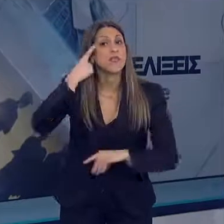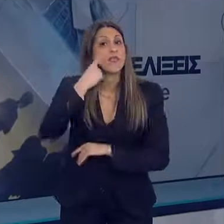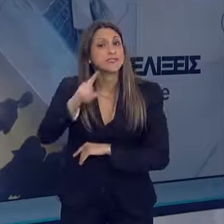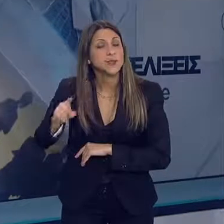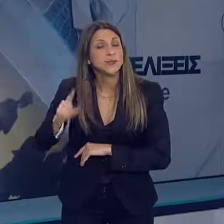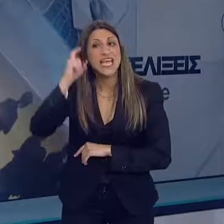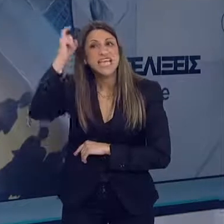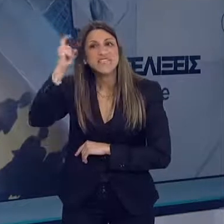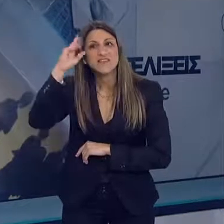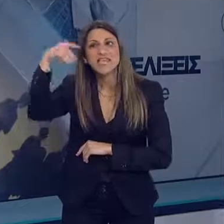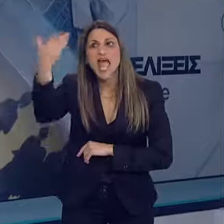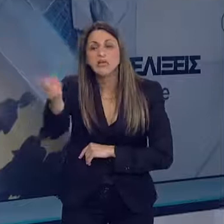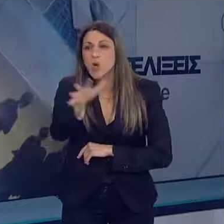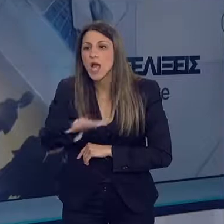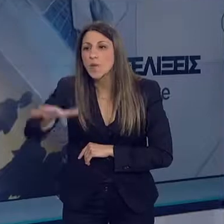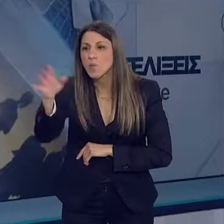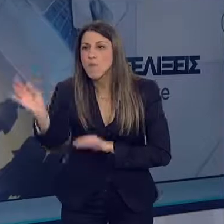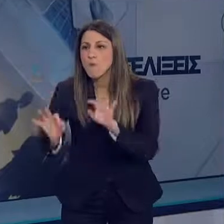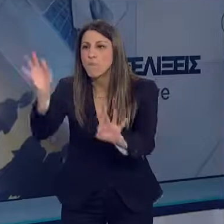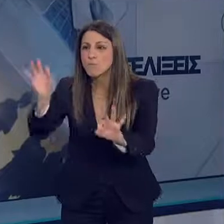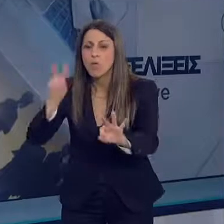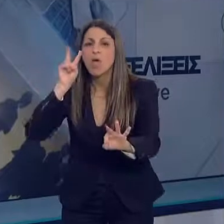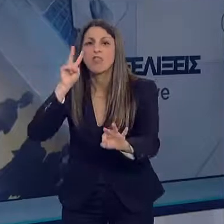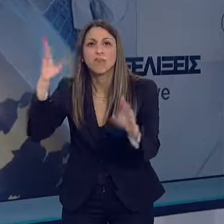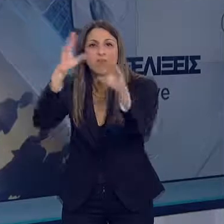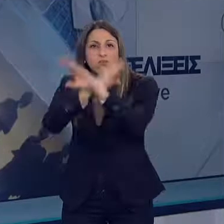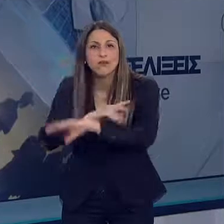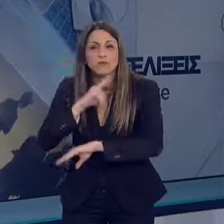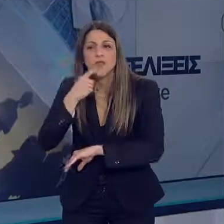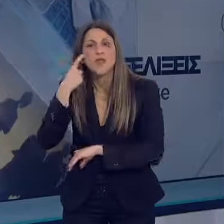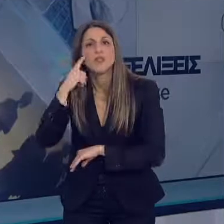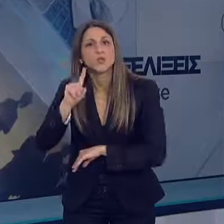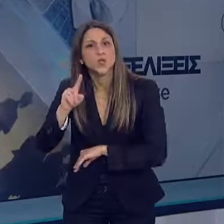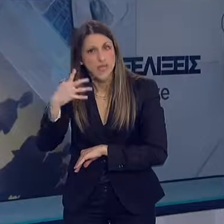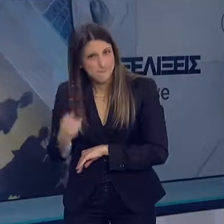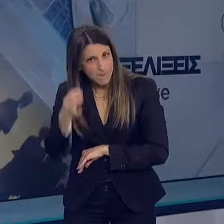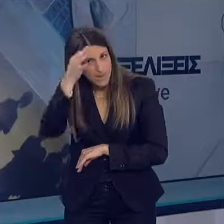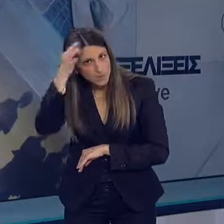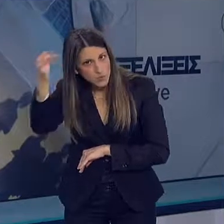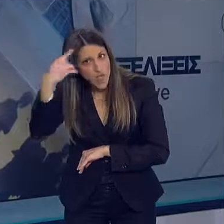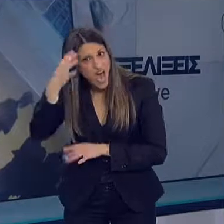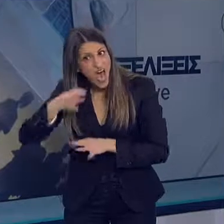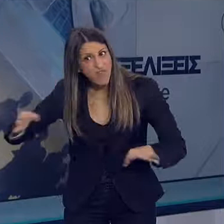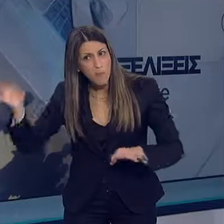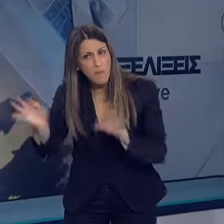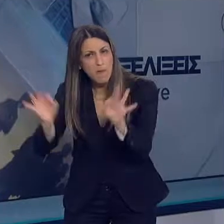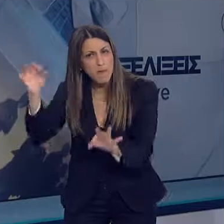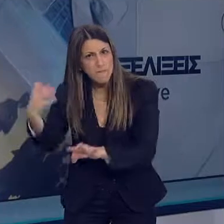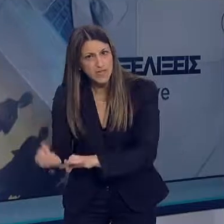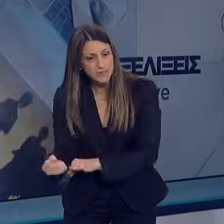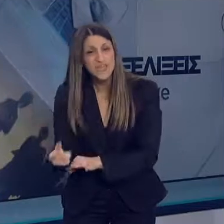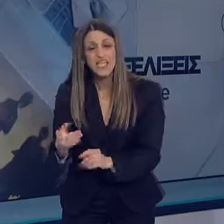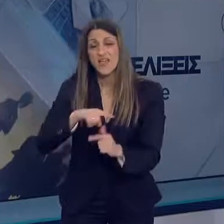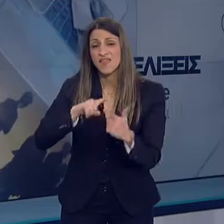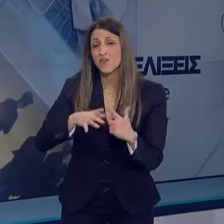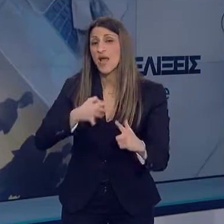εστίες μόλυνσης εκεί έξω που να έχουν διαφύγει εντελώς από τις υγειονομικές υπηρεσίες? Χρειάζονται τα μαζικά τεστ στον πληθυσμό ώστε